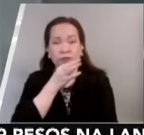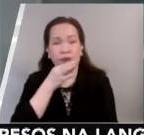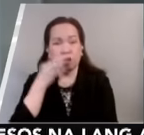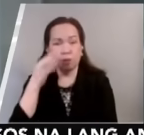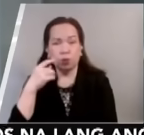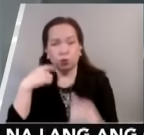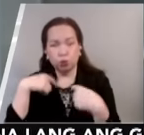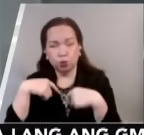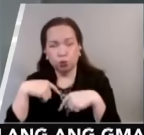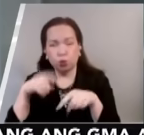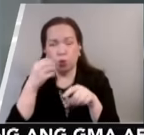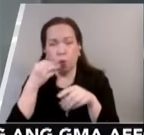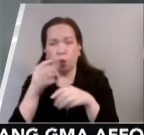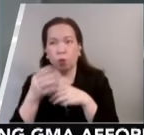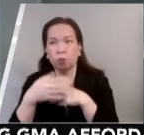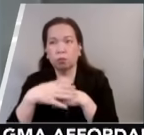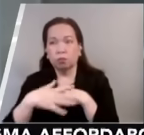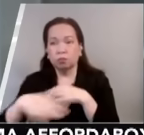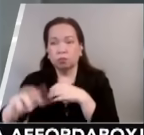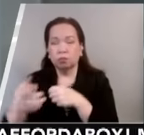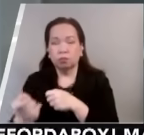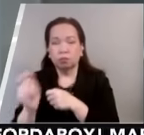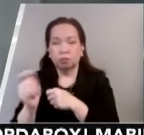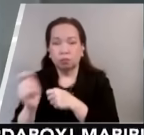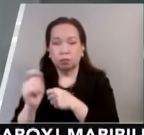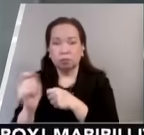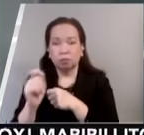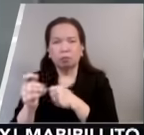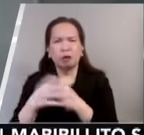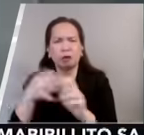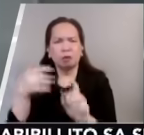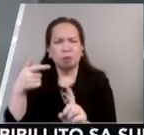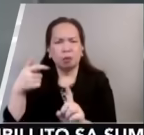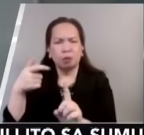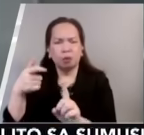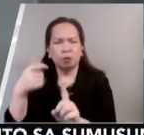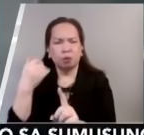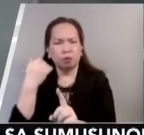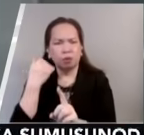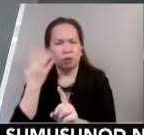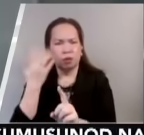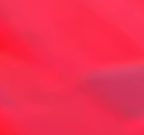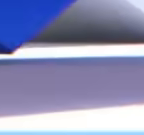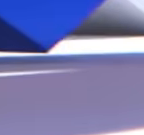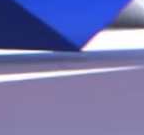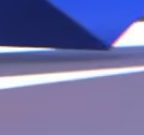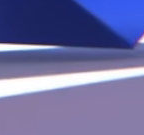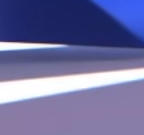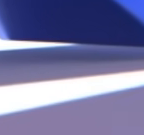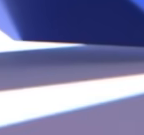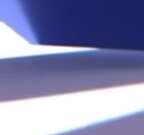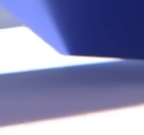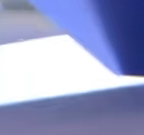pa isdaan biglang pinagbabaril patay paspasan natin ang mga balita sa